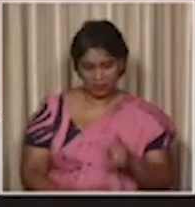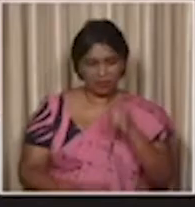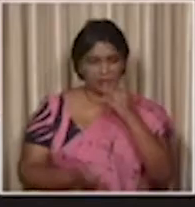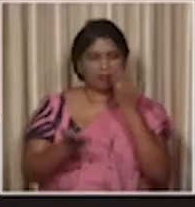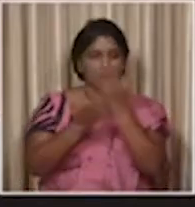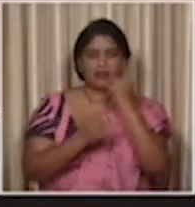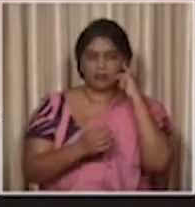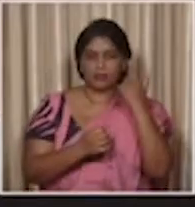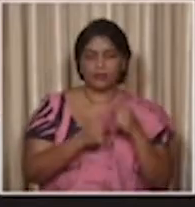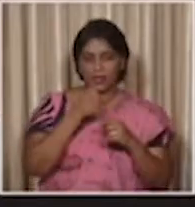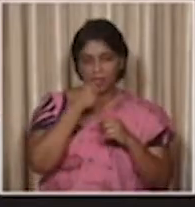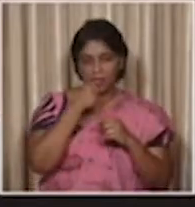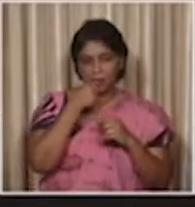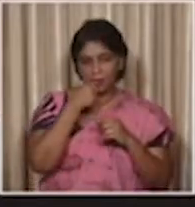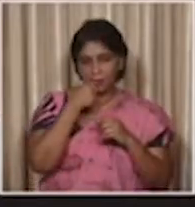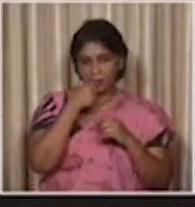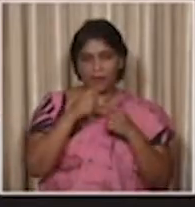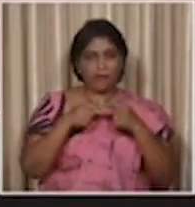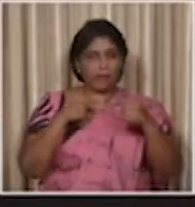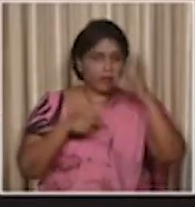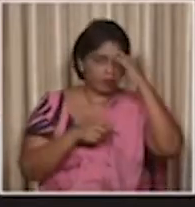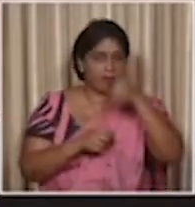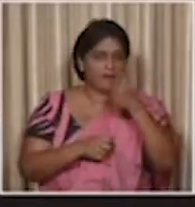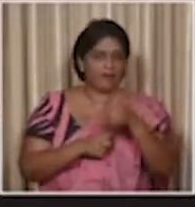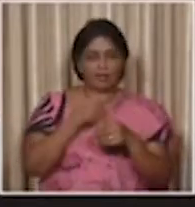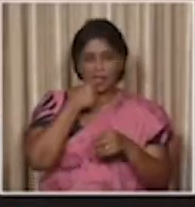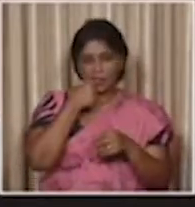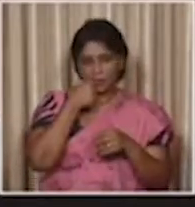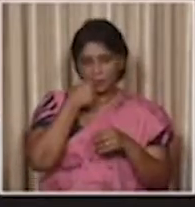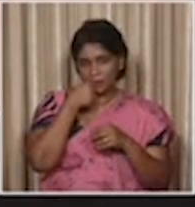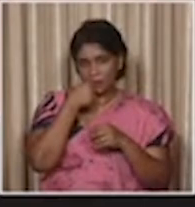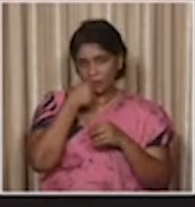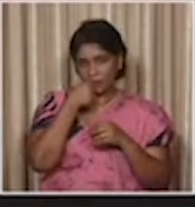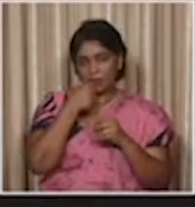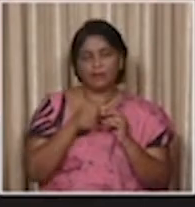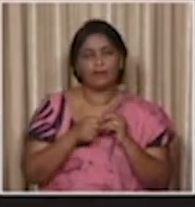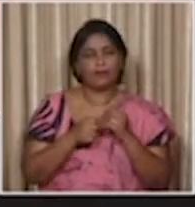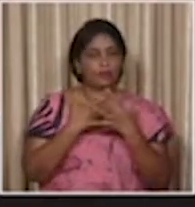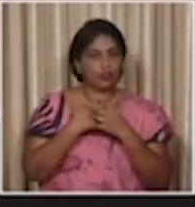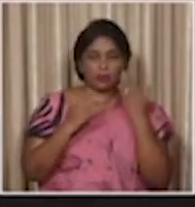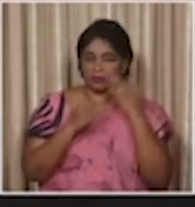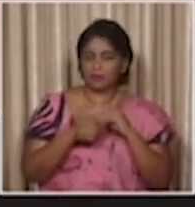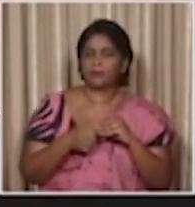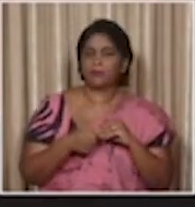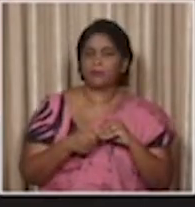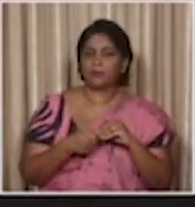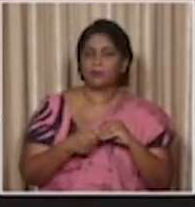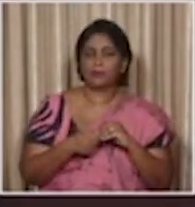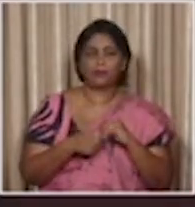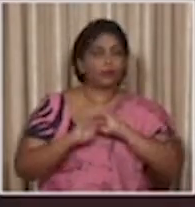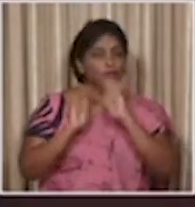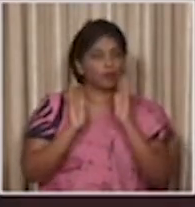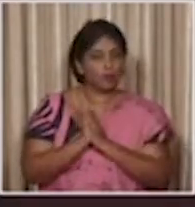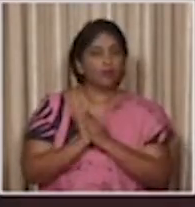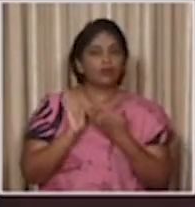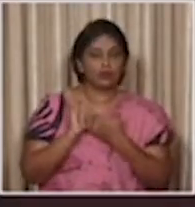කරන්න බැරි වුණා මම හිතන්නේ විපක්ෂ නායකතුමාට මේක වැදගත් වෙයි මේ මම හිතන්නේ මේ පිටපත දිහා බලනවා නම් මේකේ සම්පූර්ණම